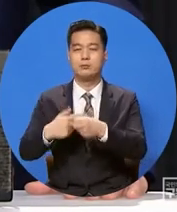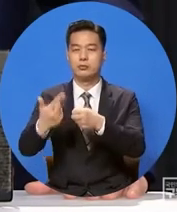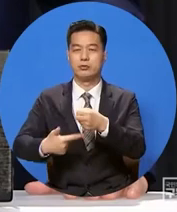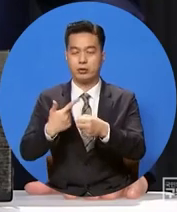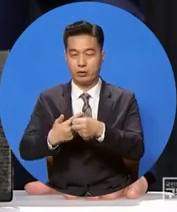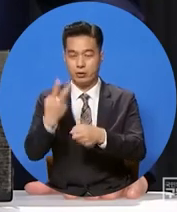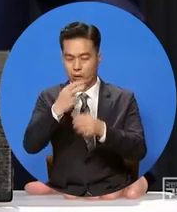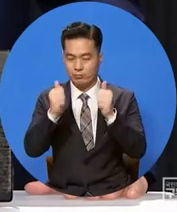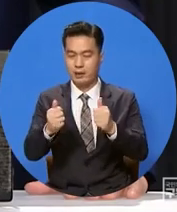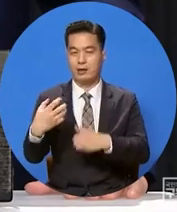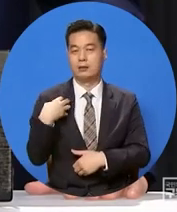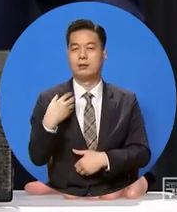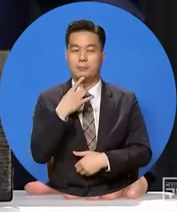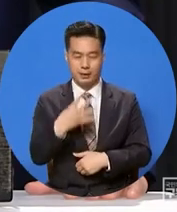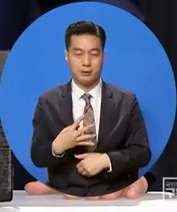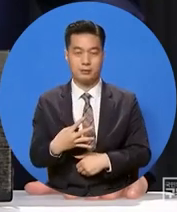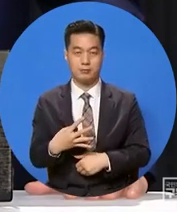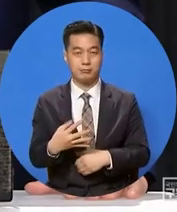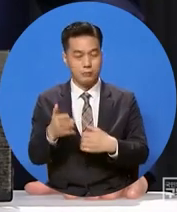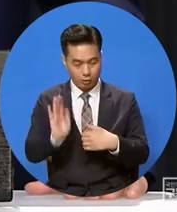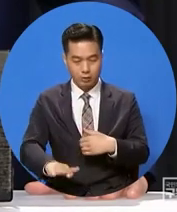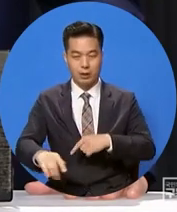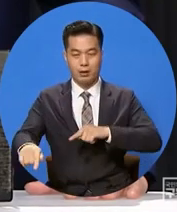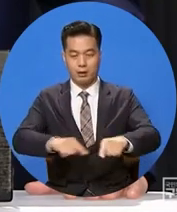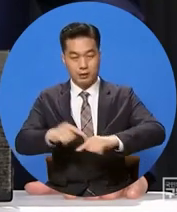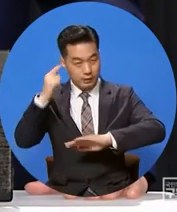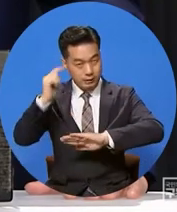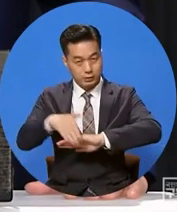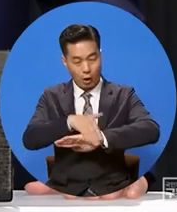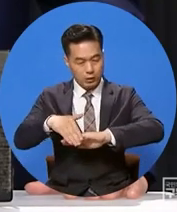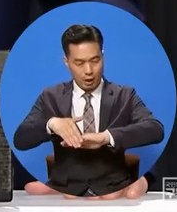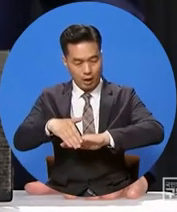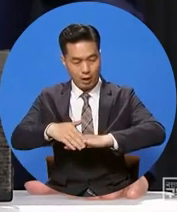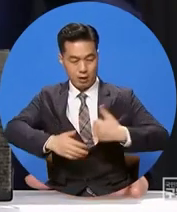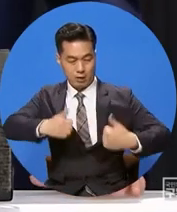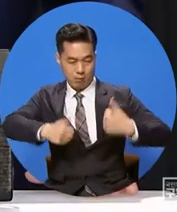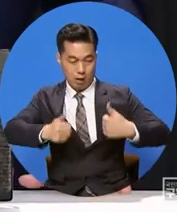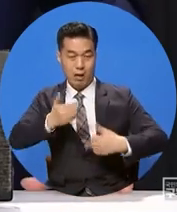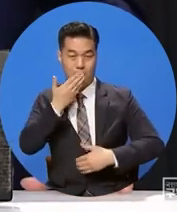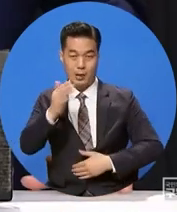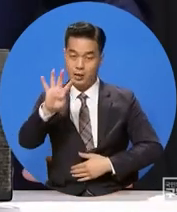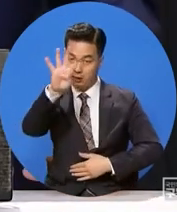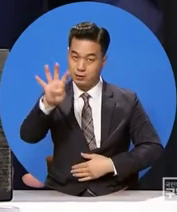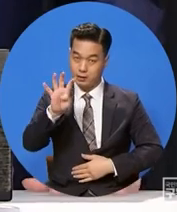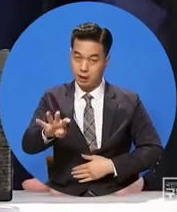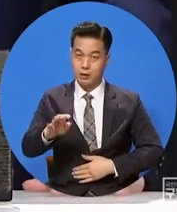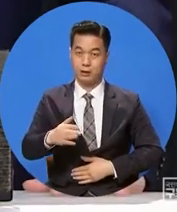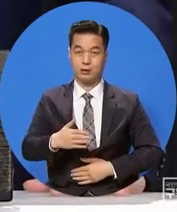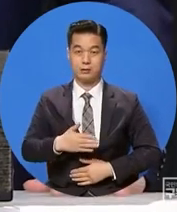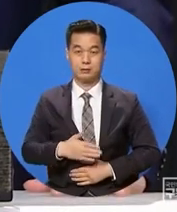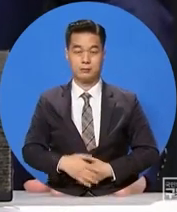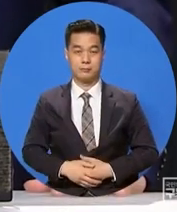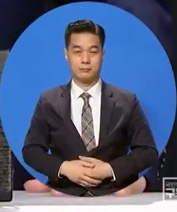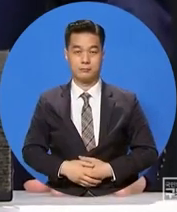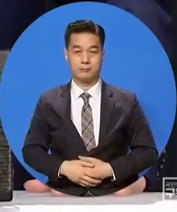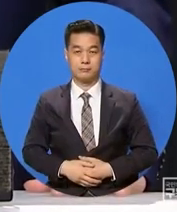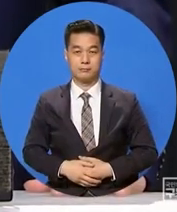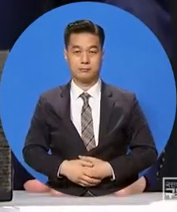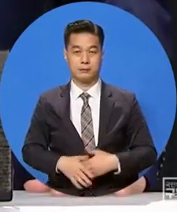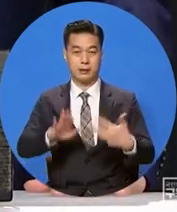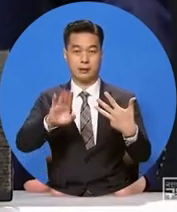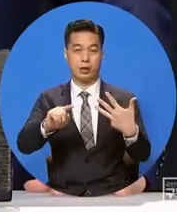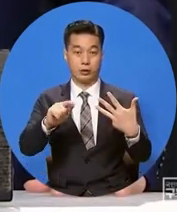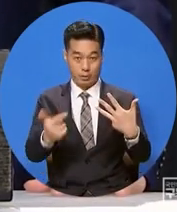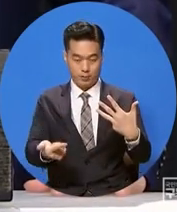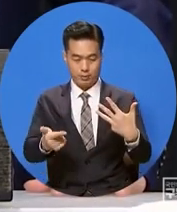했는데 과연 정책으로 대결이 가능하겠느냐? 아니 그리고 제가 지금 8번을 우리 경륜으로 후보님하고